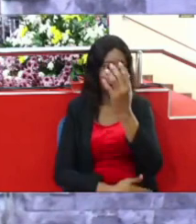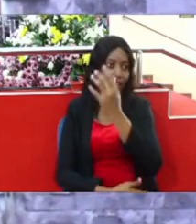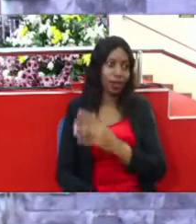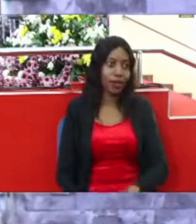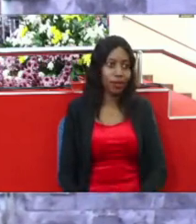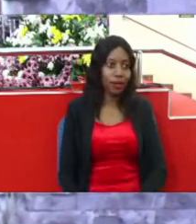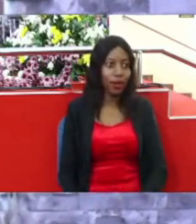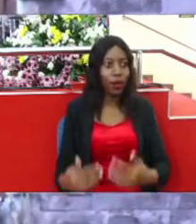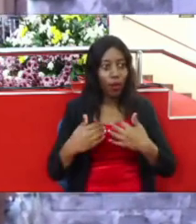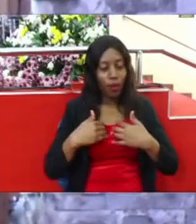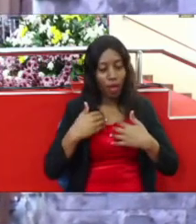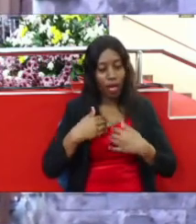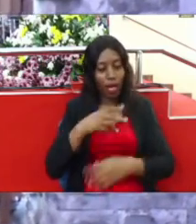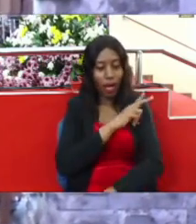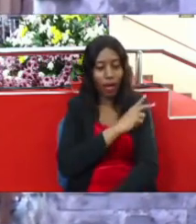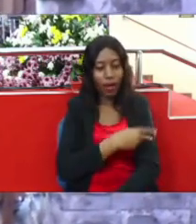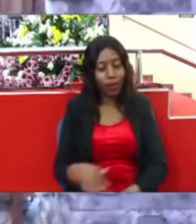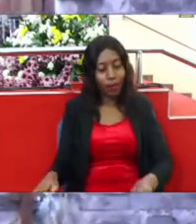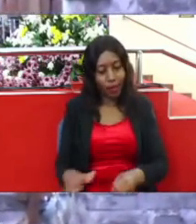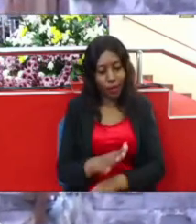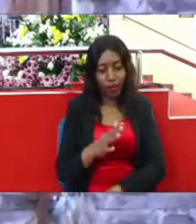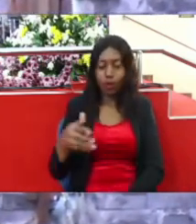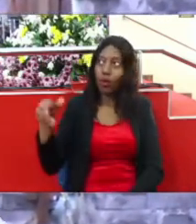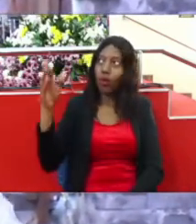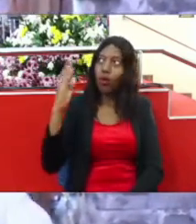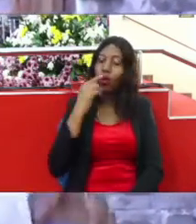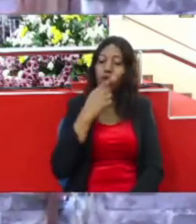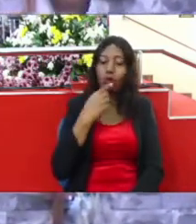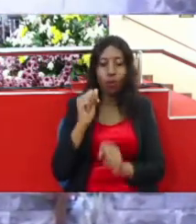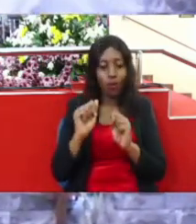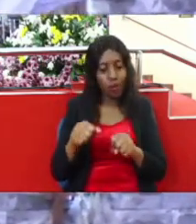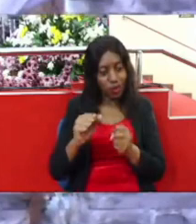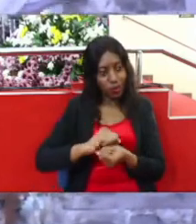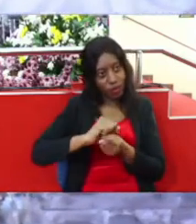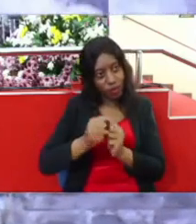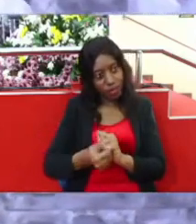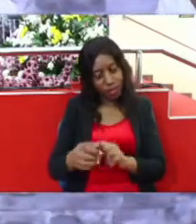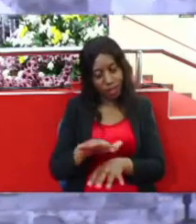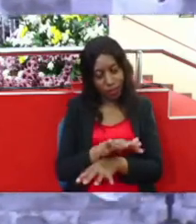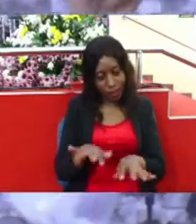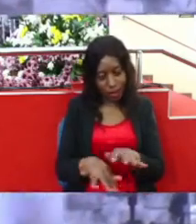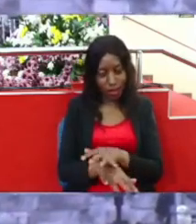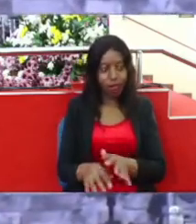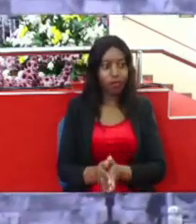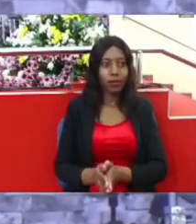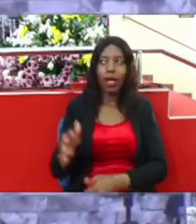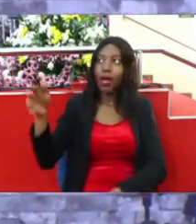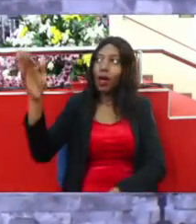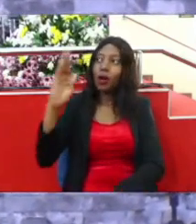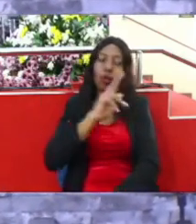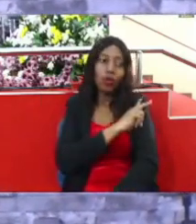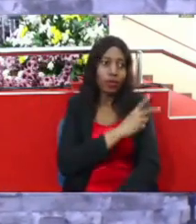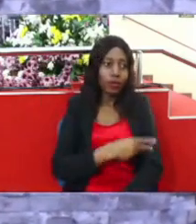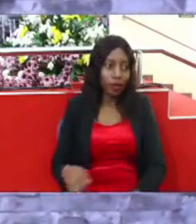take care of the issues that we go through. Pana Mungu mwenye nguvu ambaye anaweza kushughulikia mambo ambayo tunapitia. God is sovereign. Mungu ni